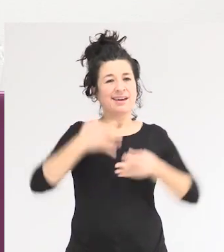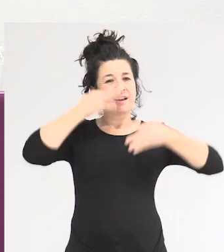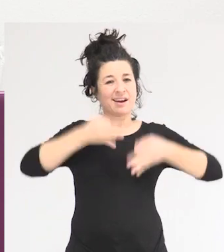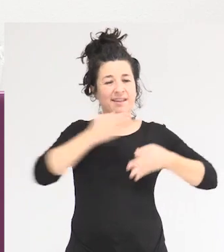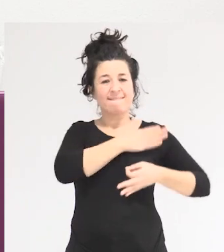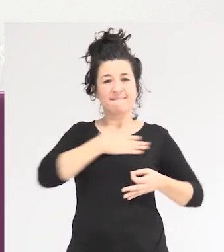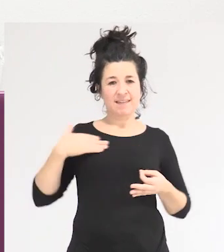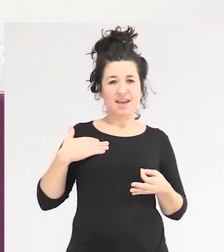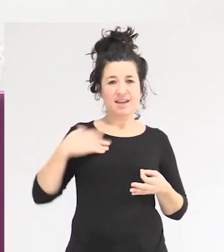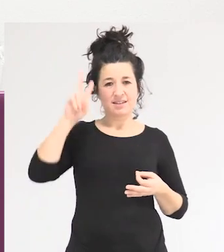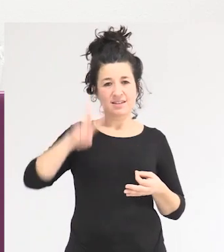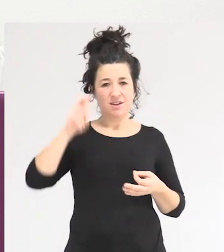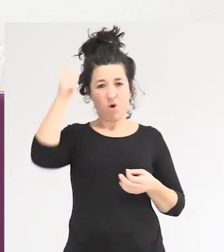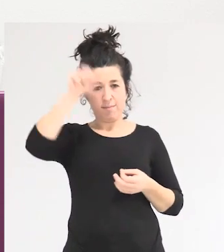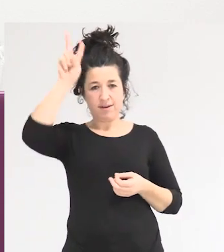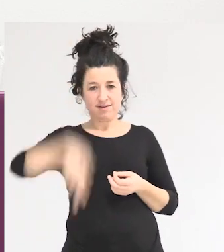luke.